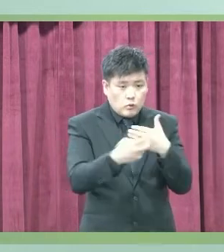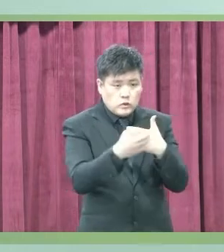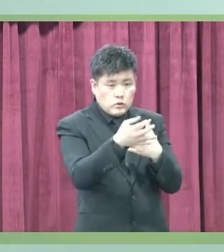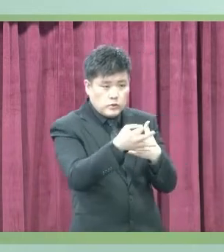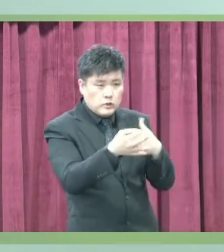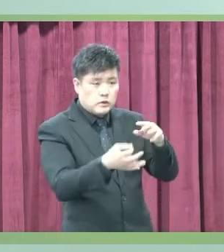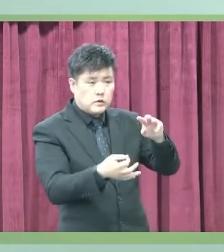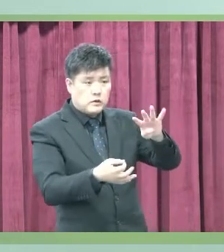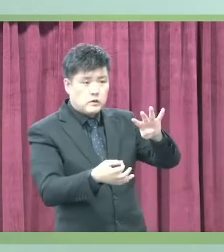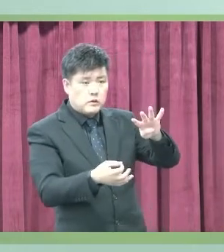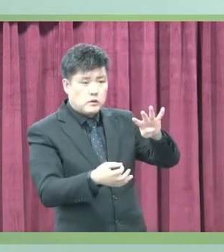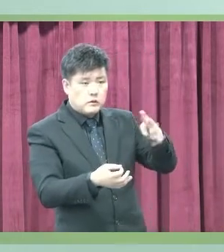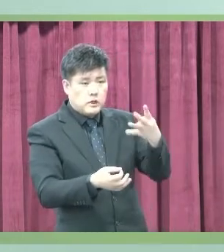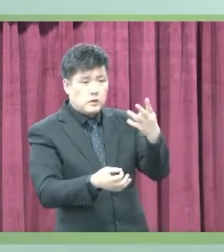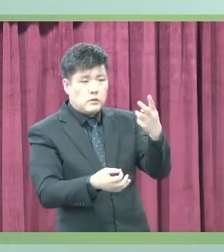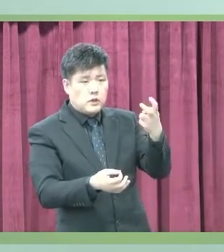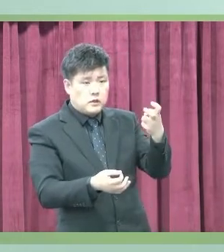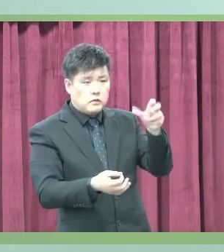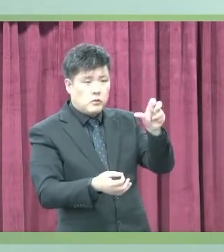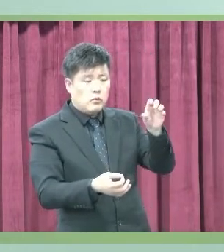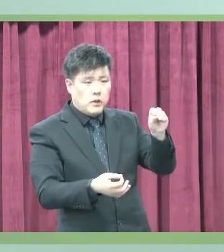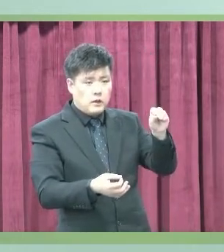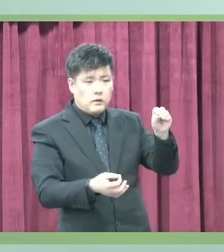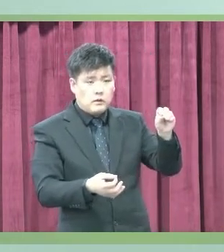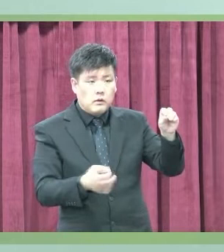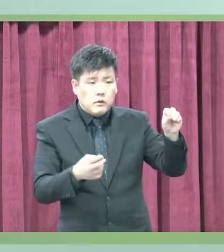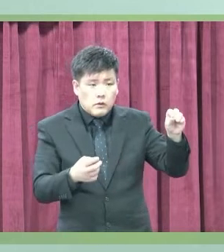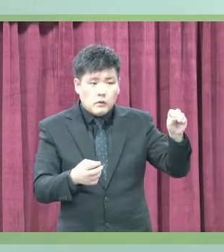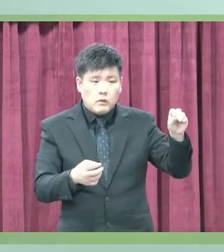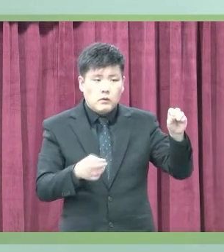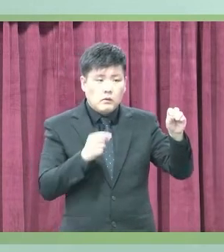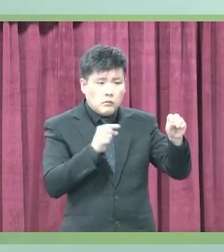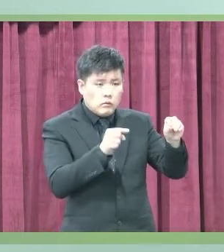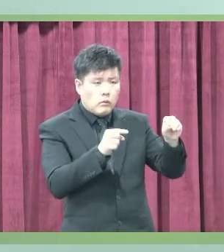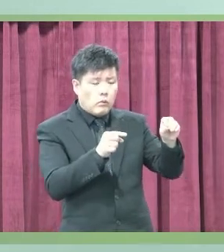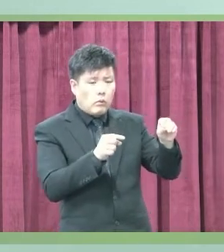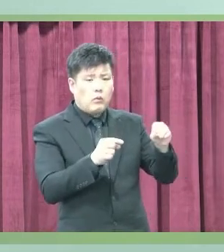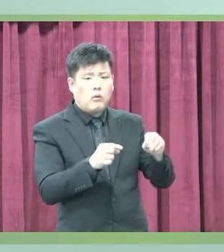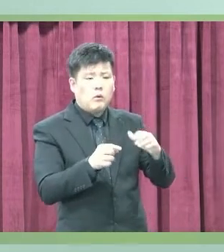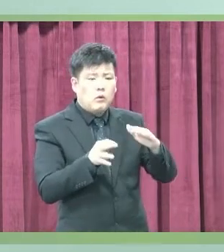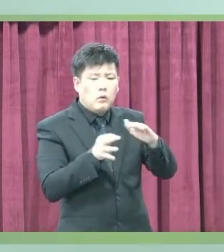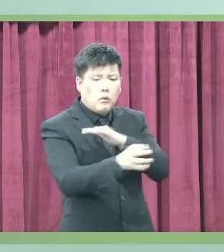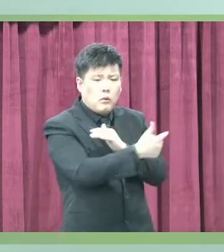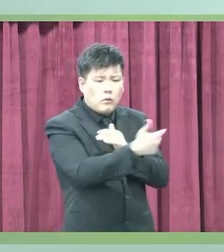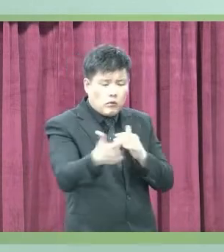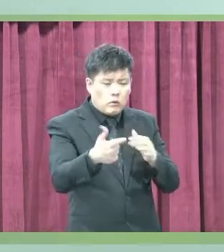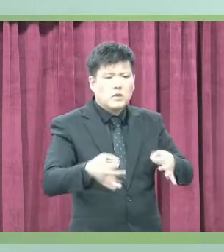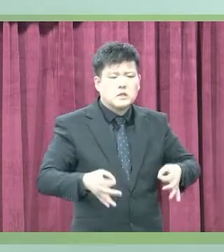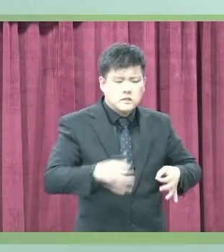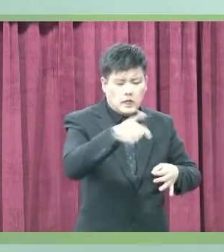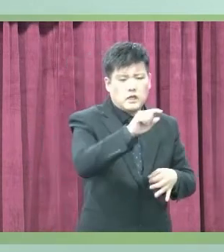약 425만 원입니다. 검진 수검자의 진료비가 높은 장애 유형은 간, 심장, 심장장애